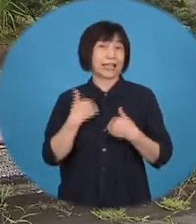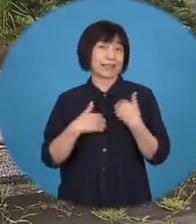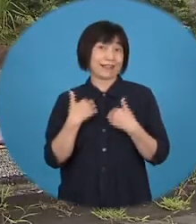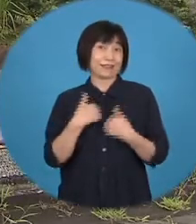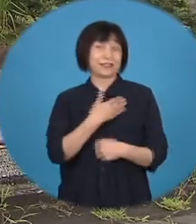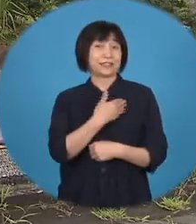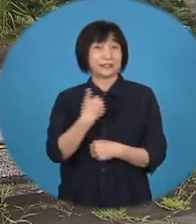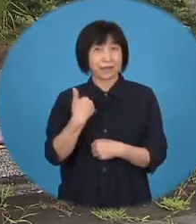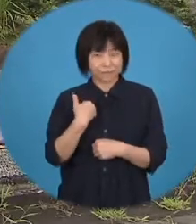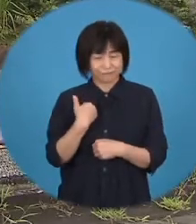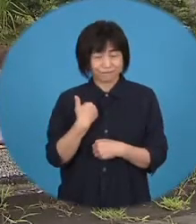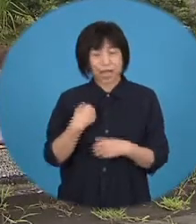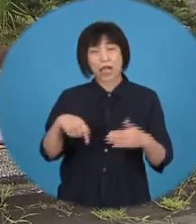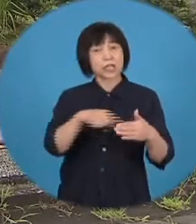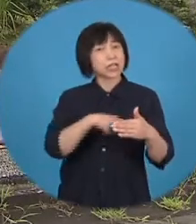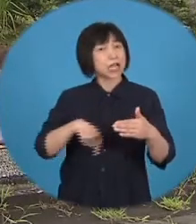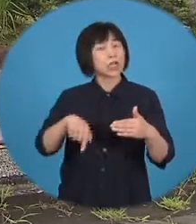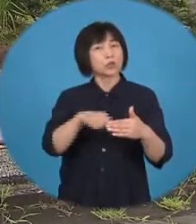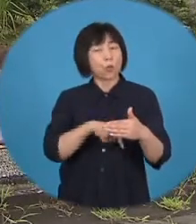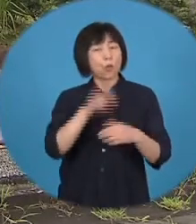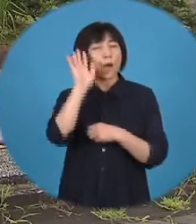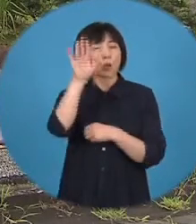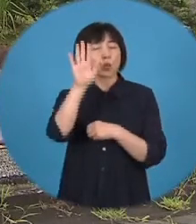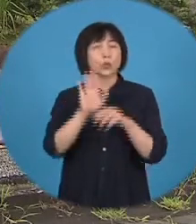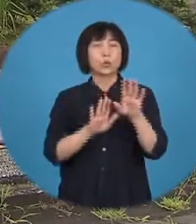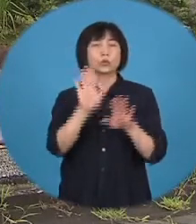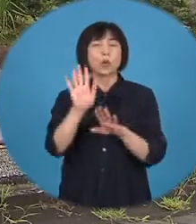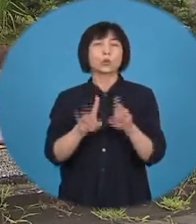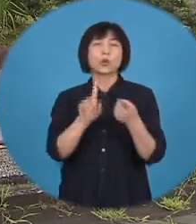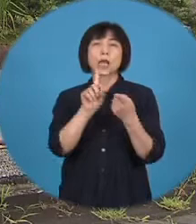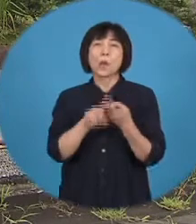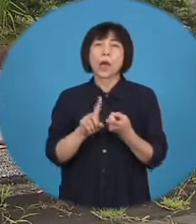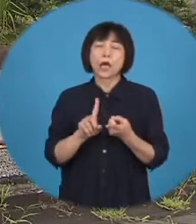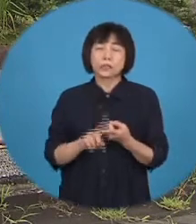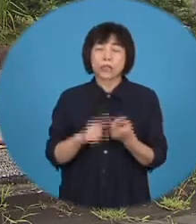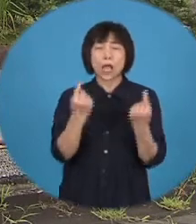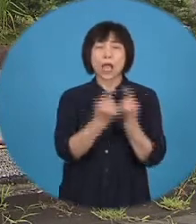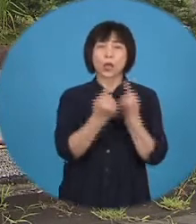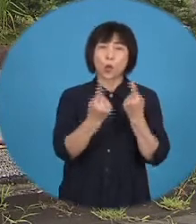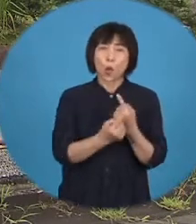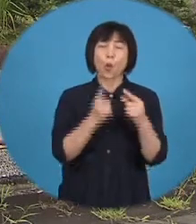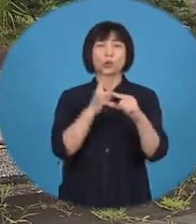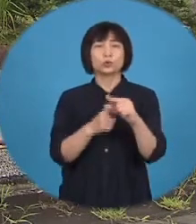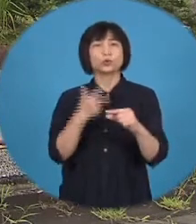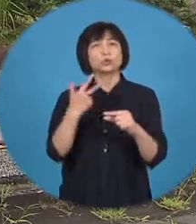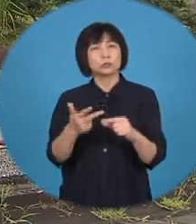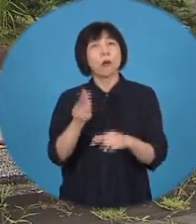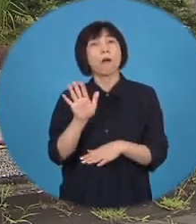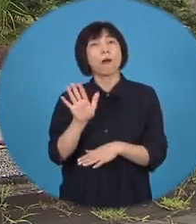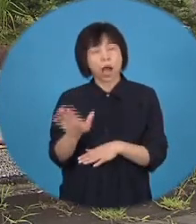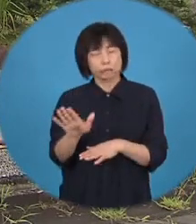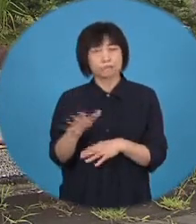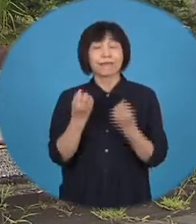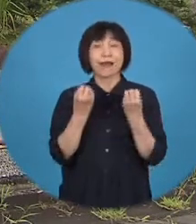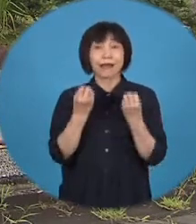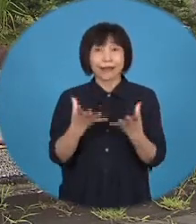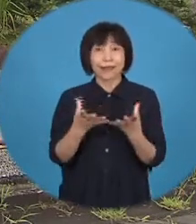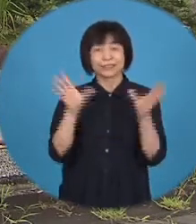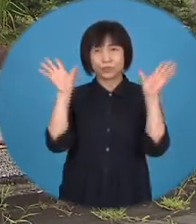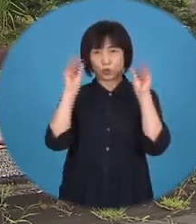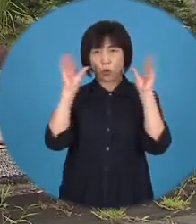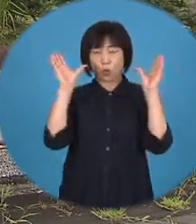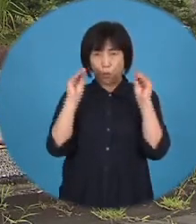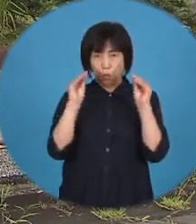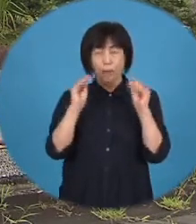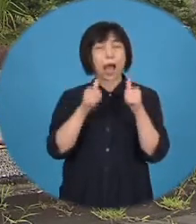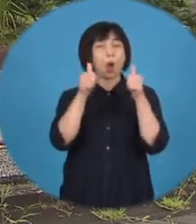紹介した内容は今後の状況によって変更・中止となる場合があります。最新の情報は養老